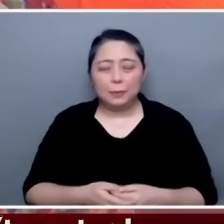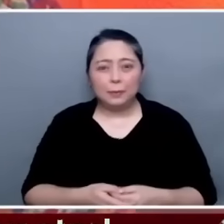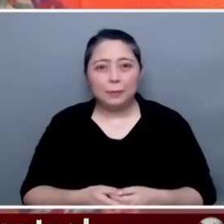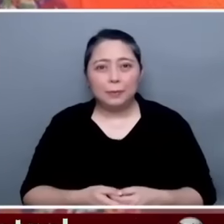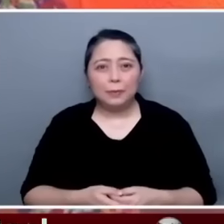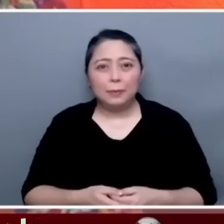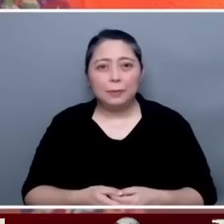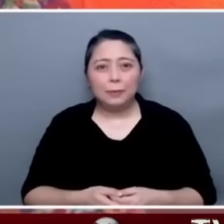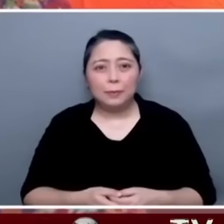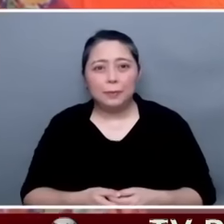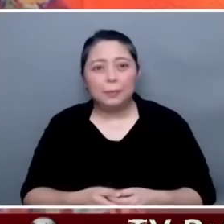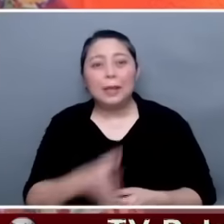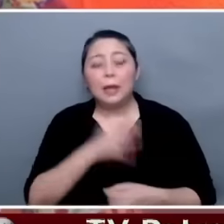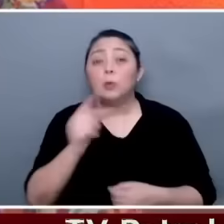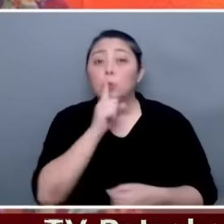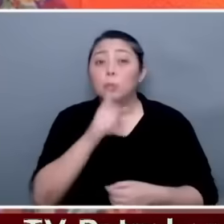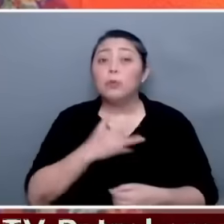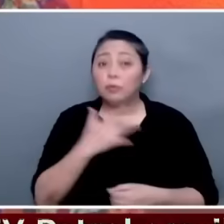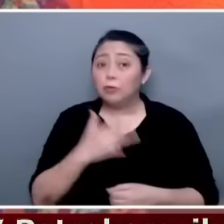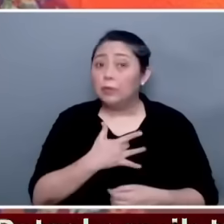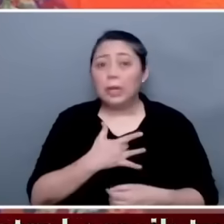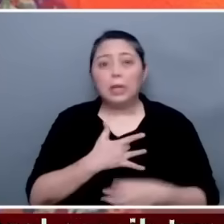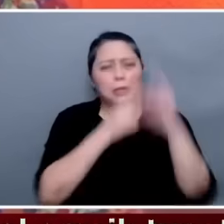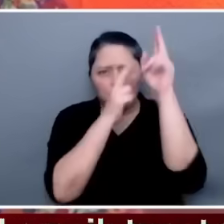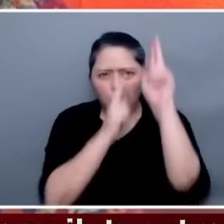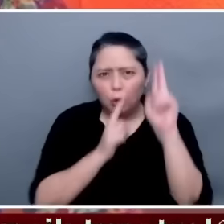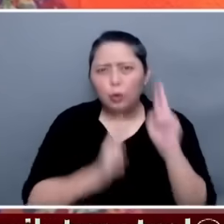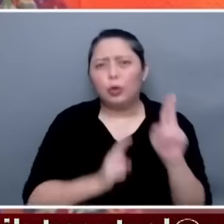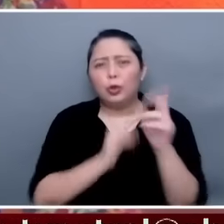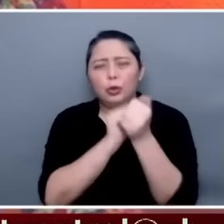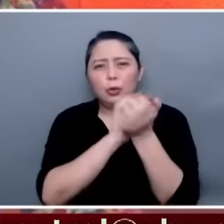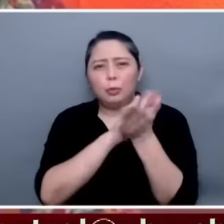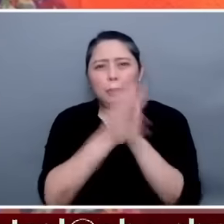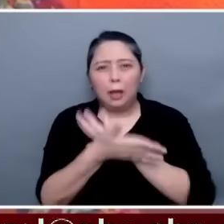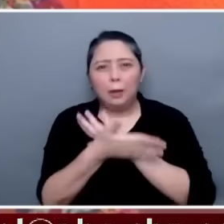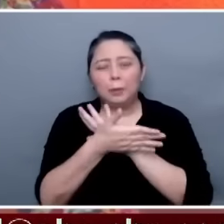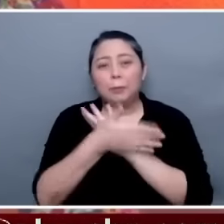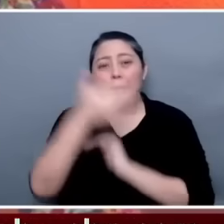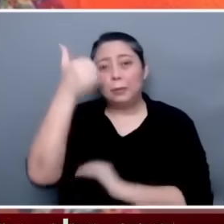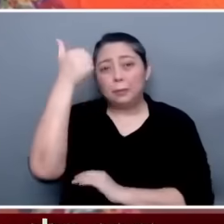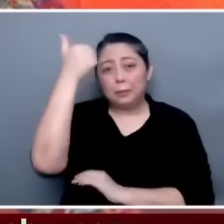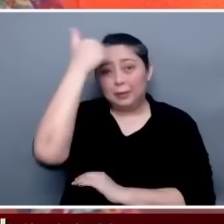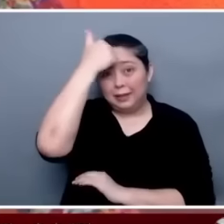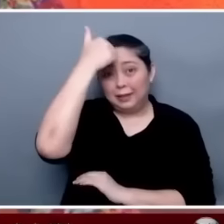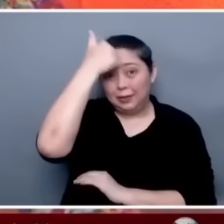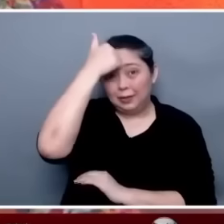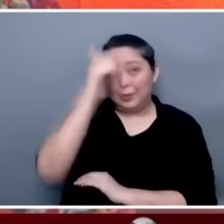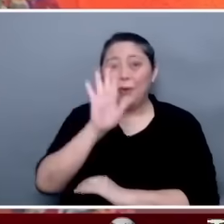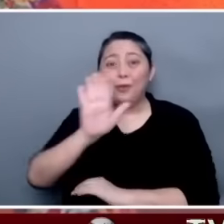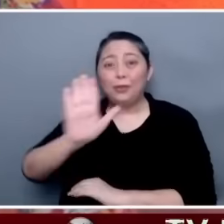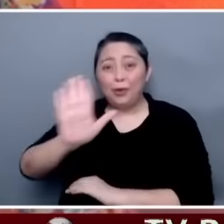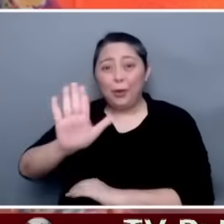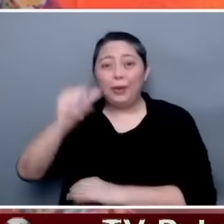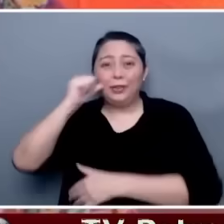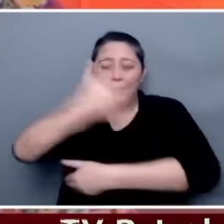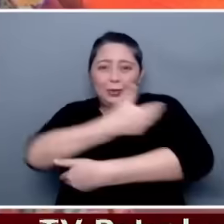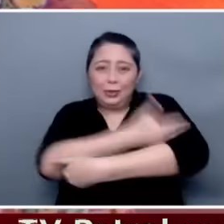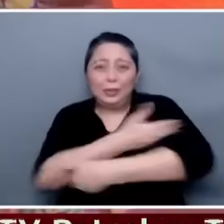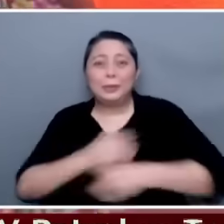Isang karangalan ang maging ninong ng anak ninyo.